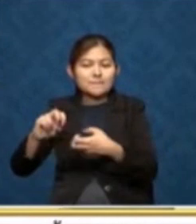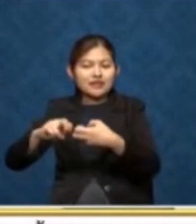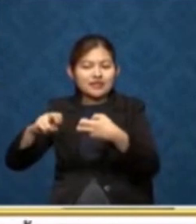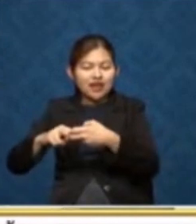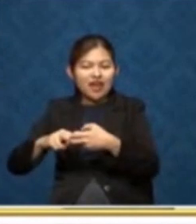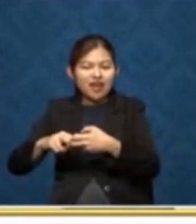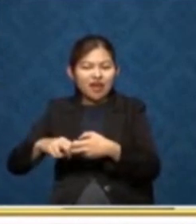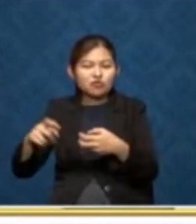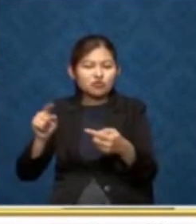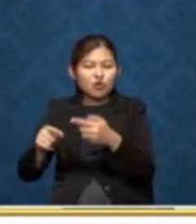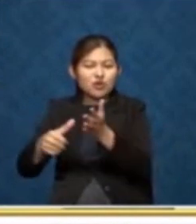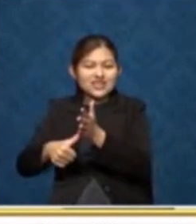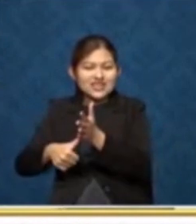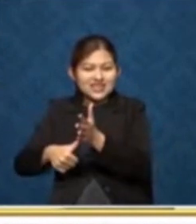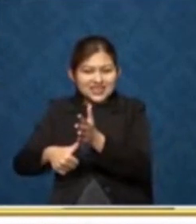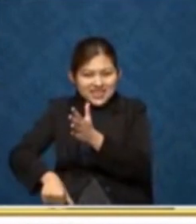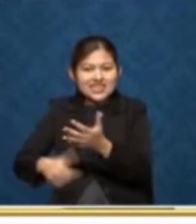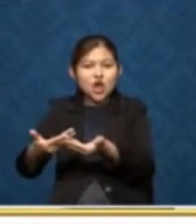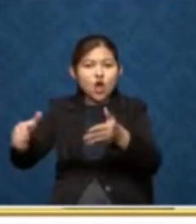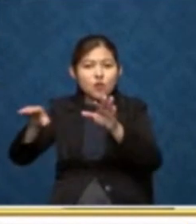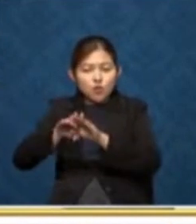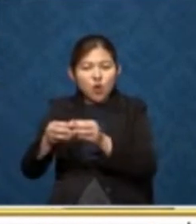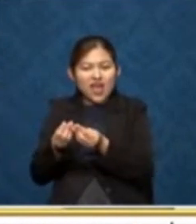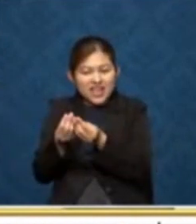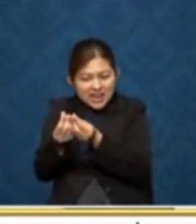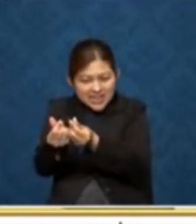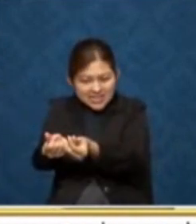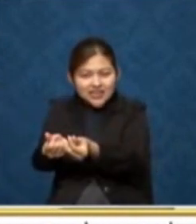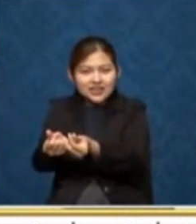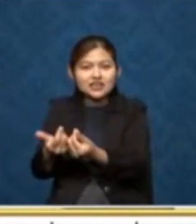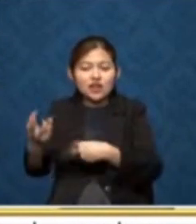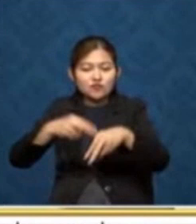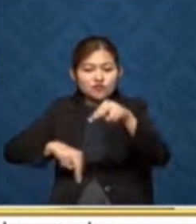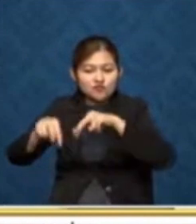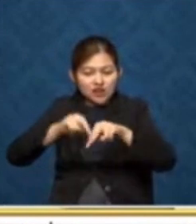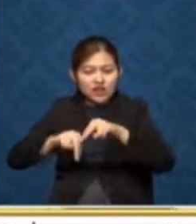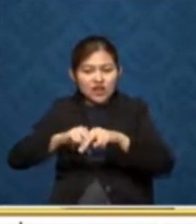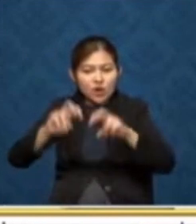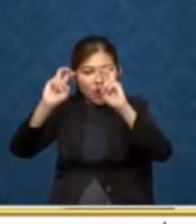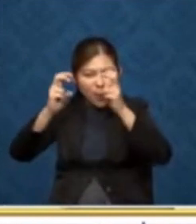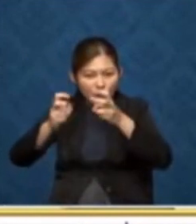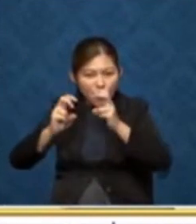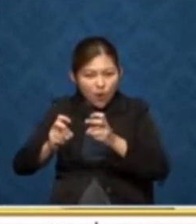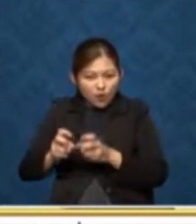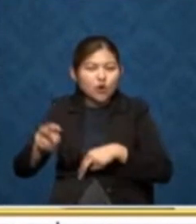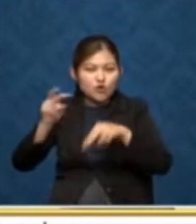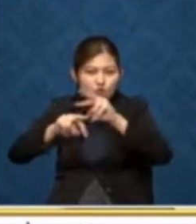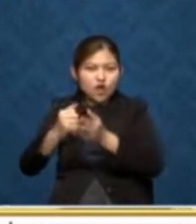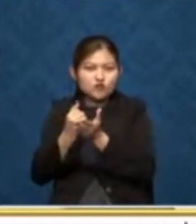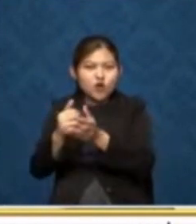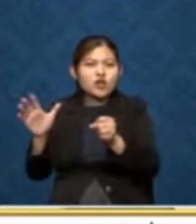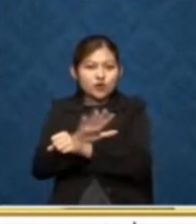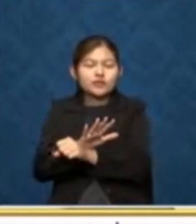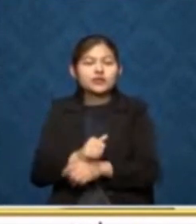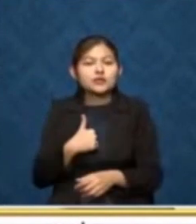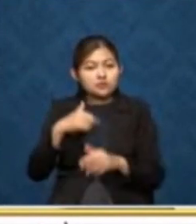คอบรัดกุมแล้วก็ครอบคลุมในทุกประเด็นนะครับสุดท้ายครับผมหวังเป็นอย่างยิ่งว่ากลไกของสภาผู้แทนราษฎรครับ